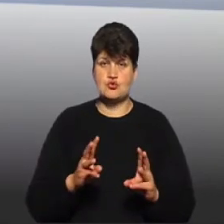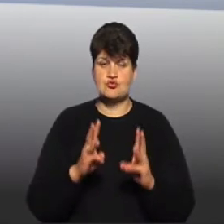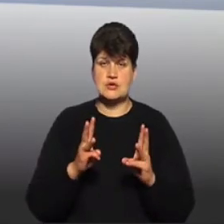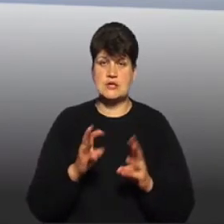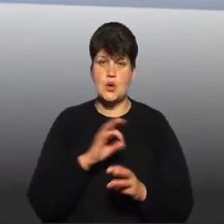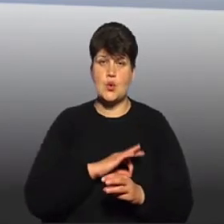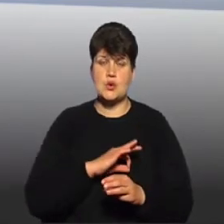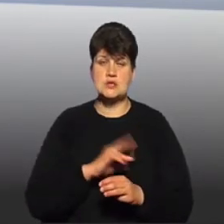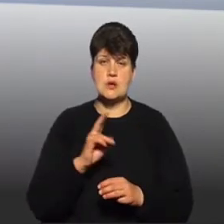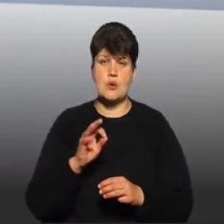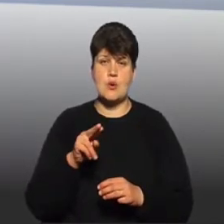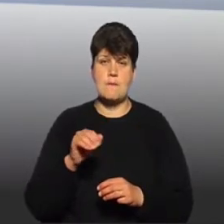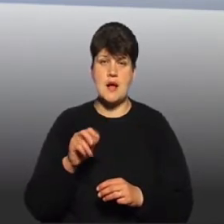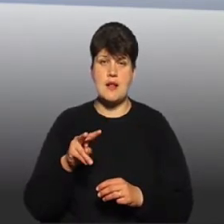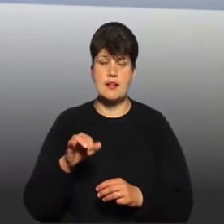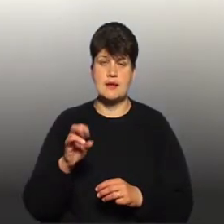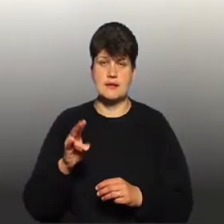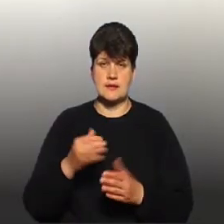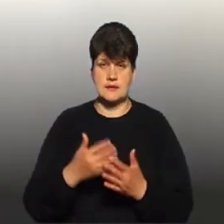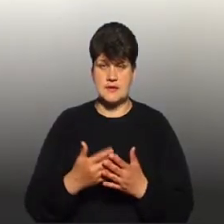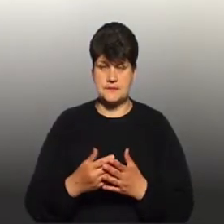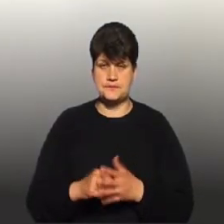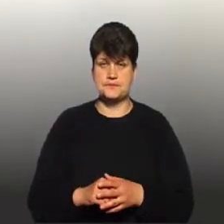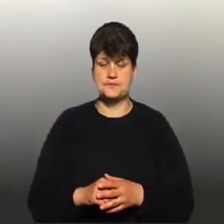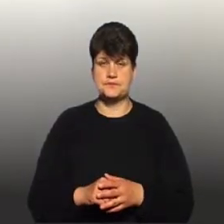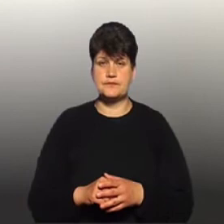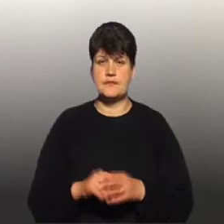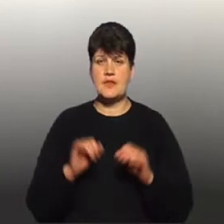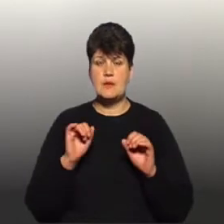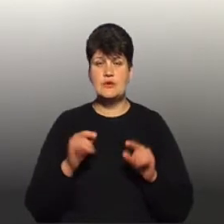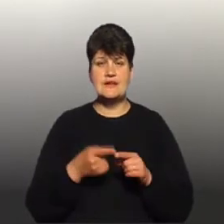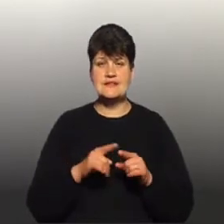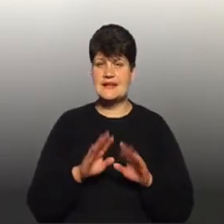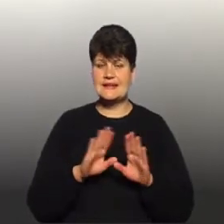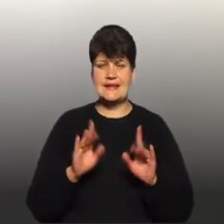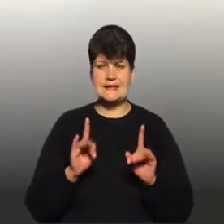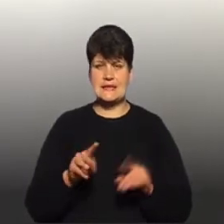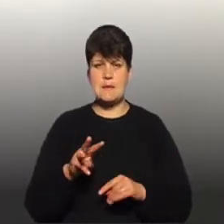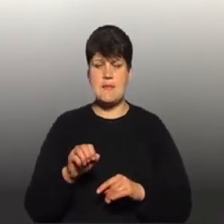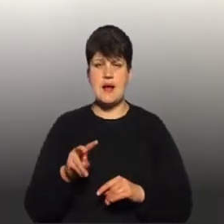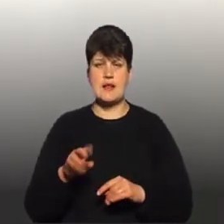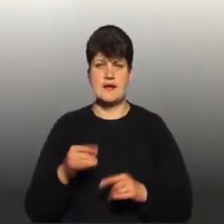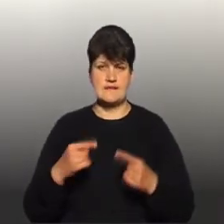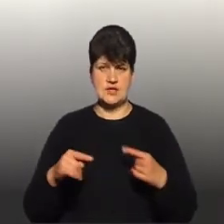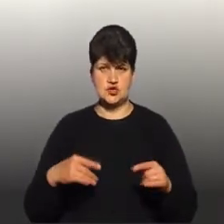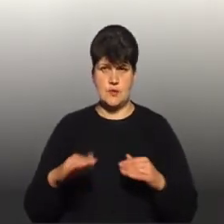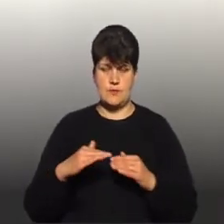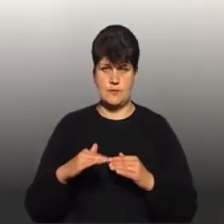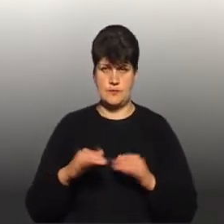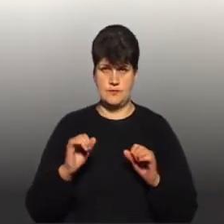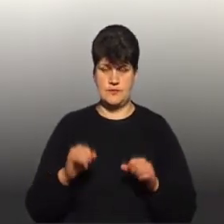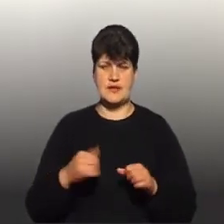наприклад? Ну, знаєте, можливо, це не тільки от на Малишівцях, а десь на іншому полігоні? Я думаю, що ні. Як